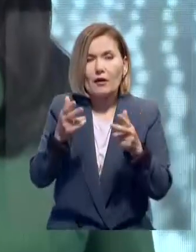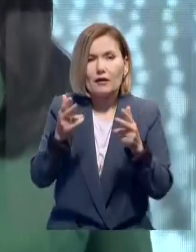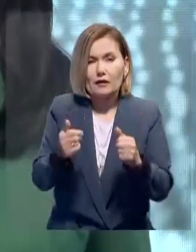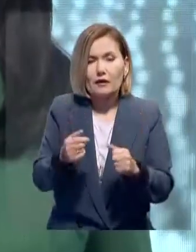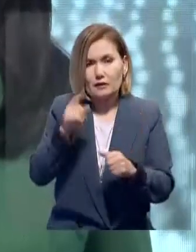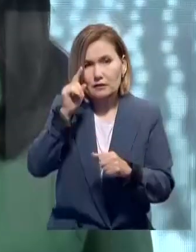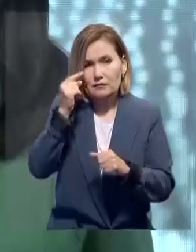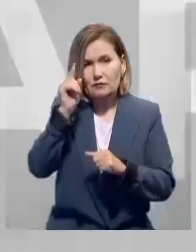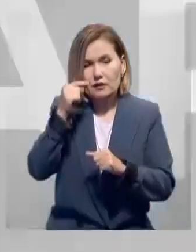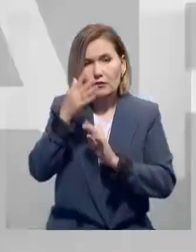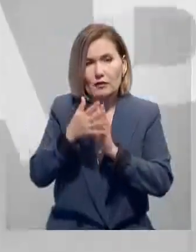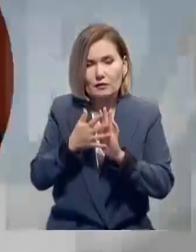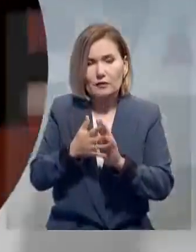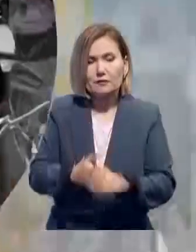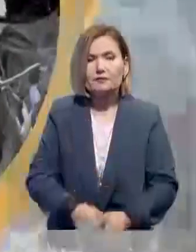көп рахмет.